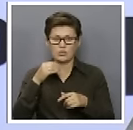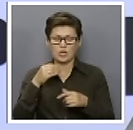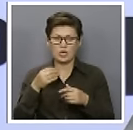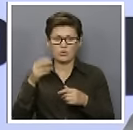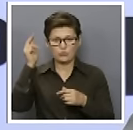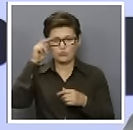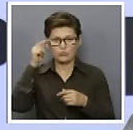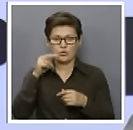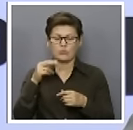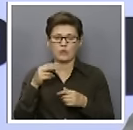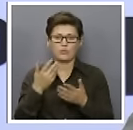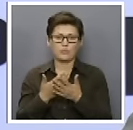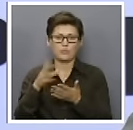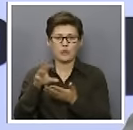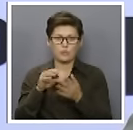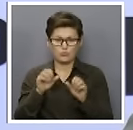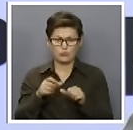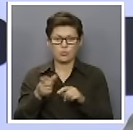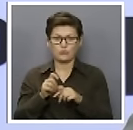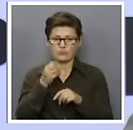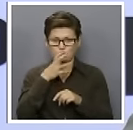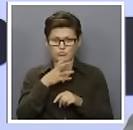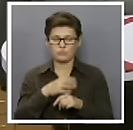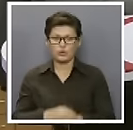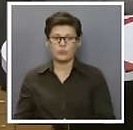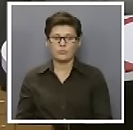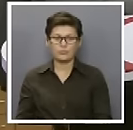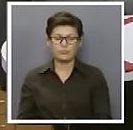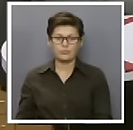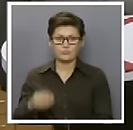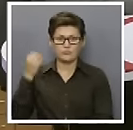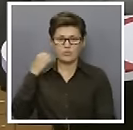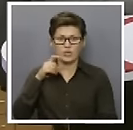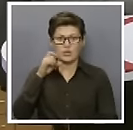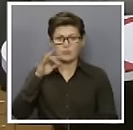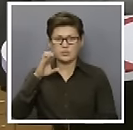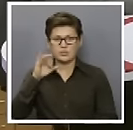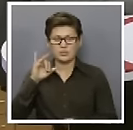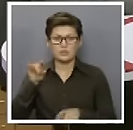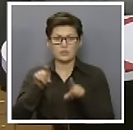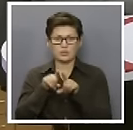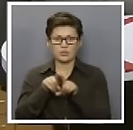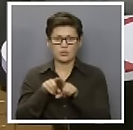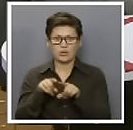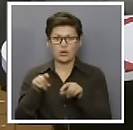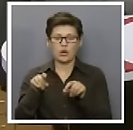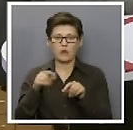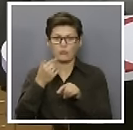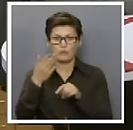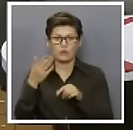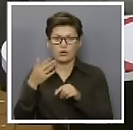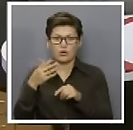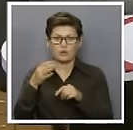үйренетін нәрсесі бар ма деп жатсыз ғой. Өте көп. Түркияда бекер айтпадым, өйткені оларда ABCE деген қағидасы бар екен. Иә. Сол жөнінде